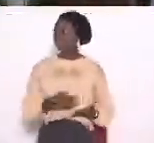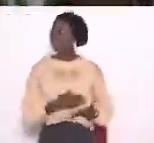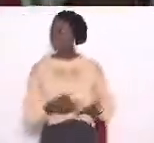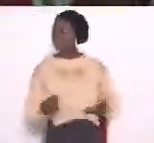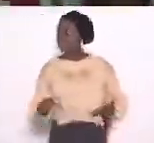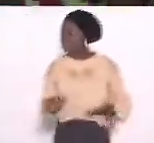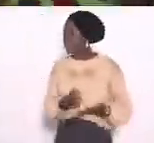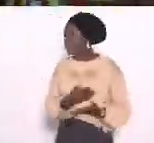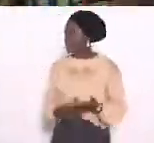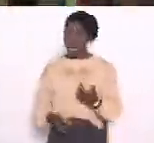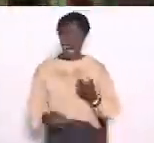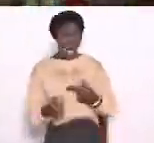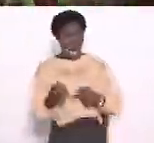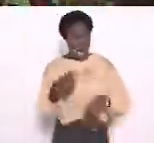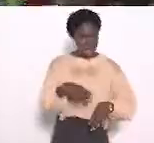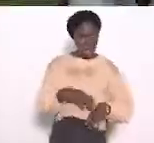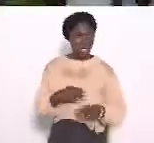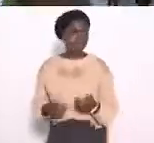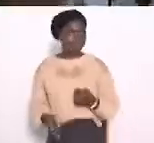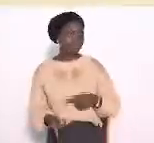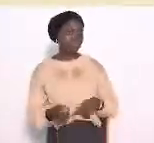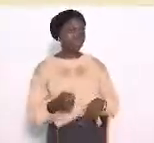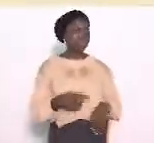come on come on come on